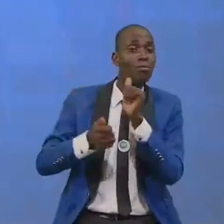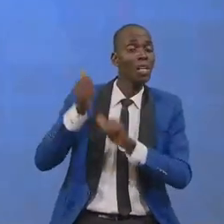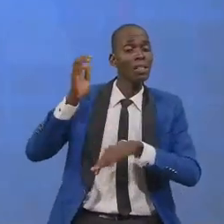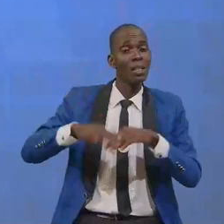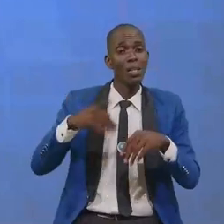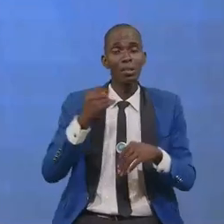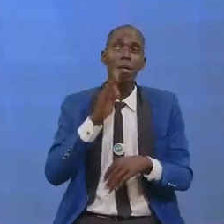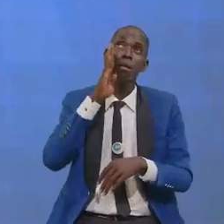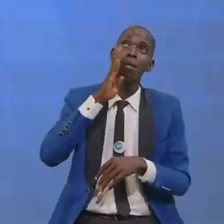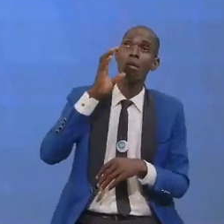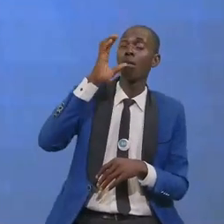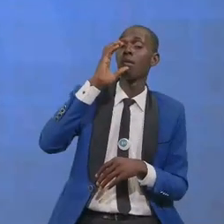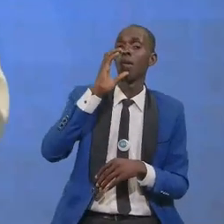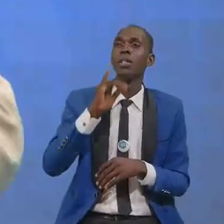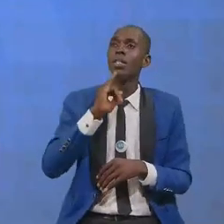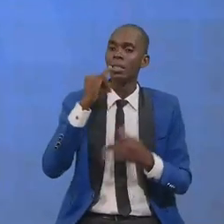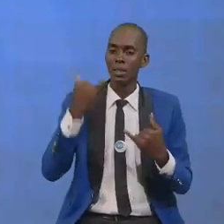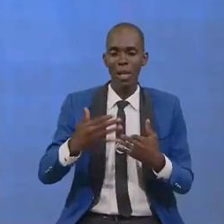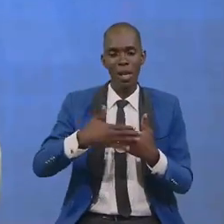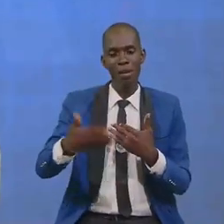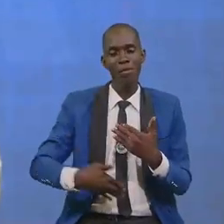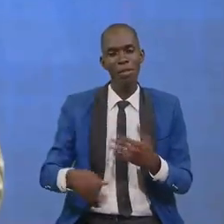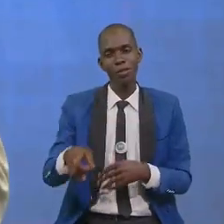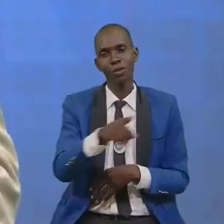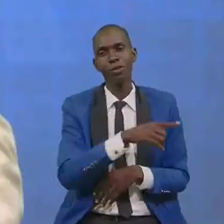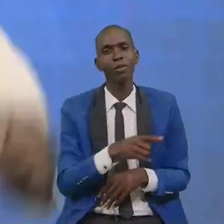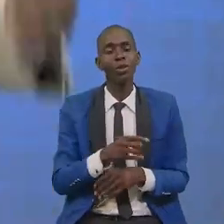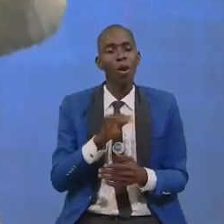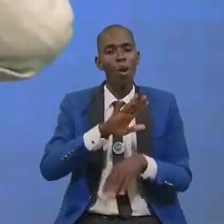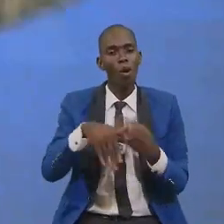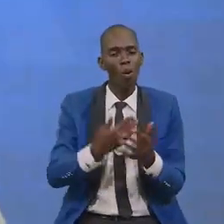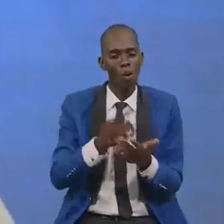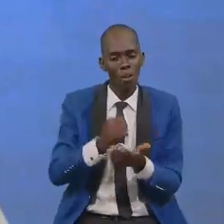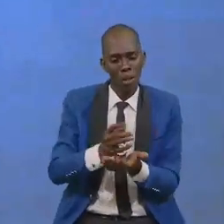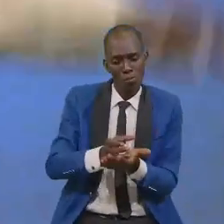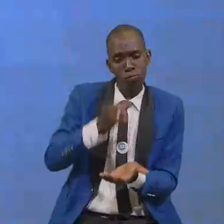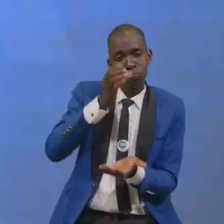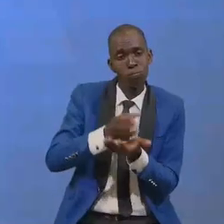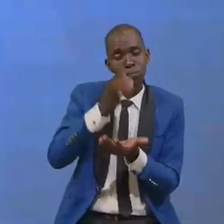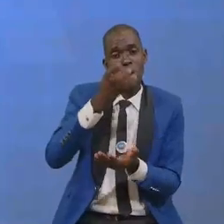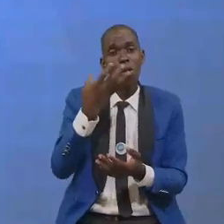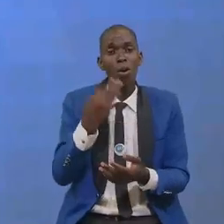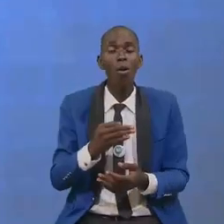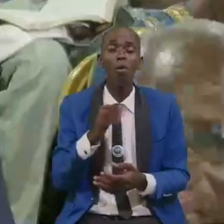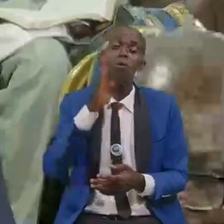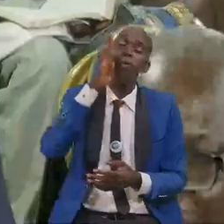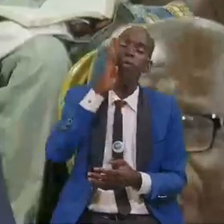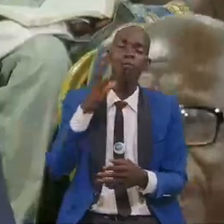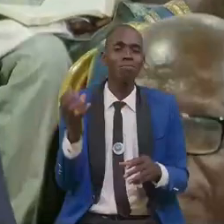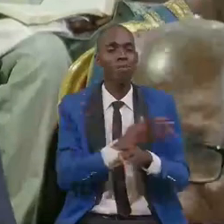il m'invite maintenant bouteille de vin de palme c'est passé au nom de